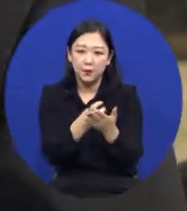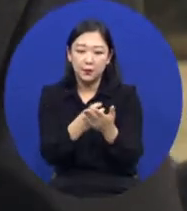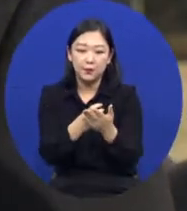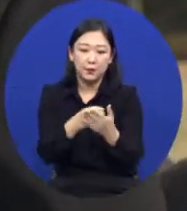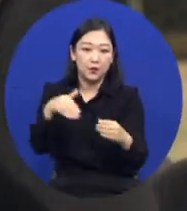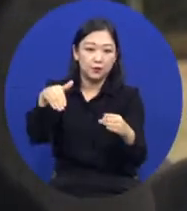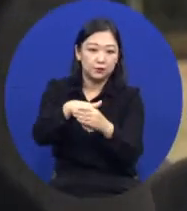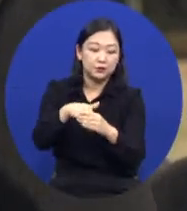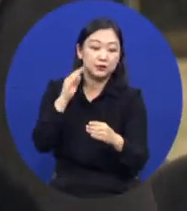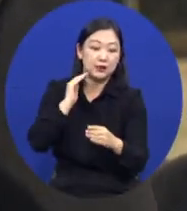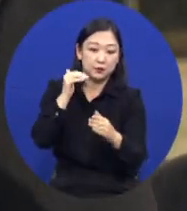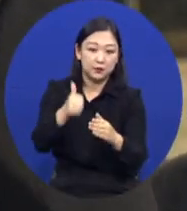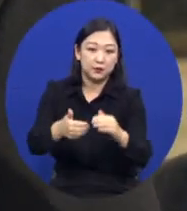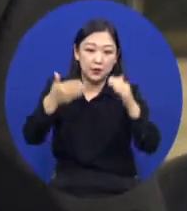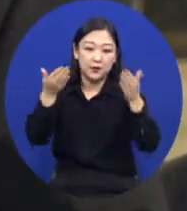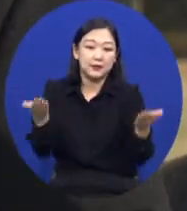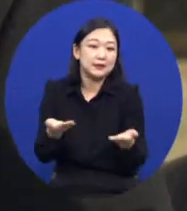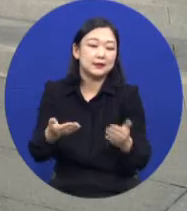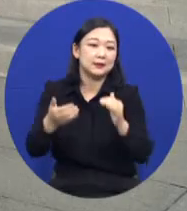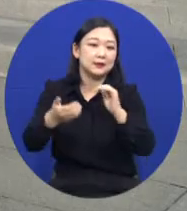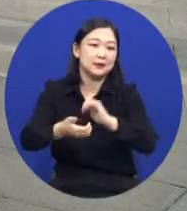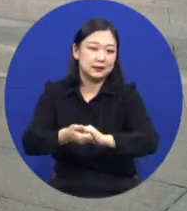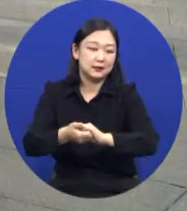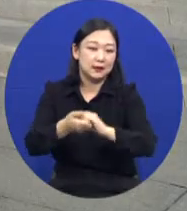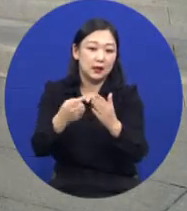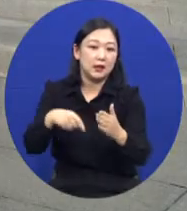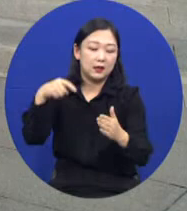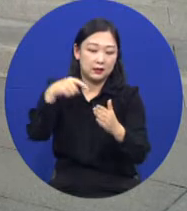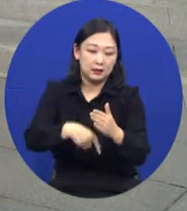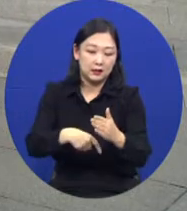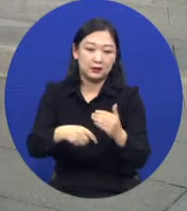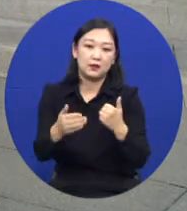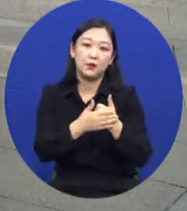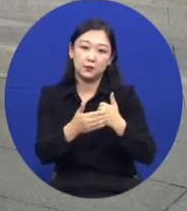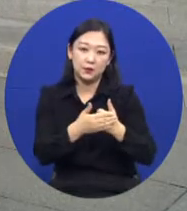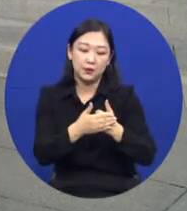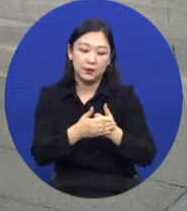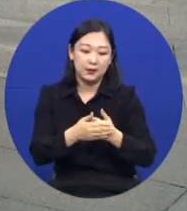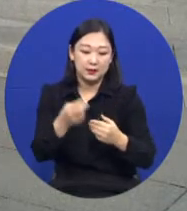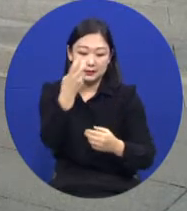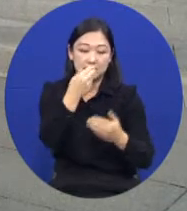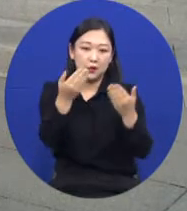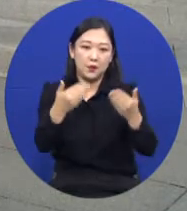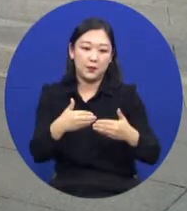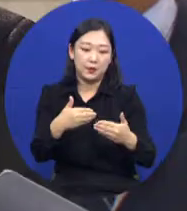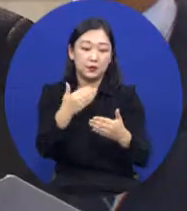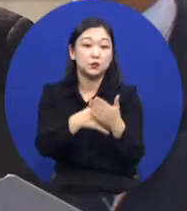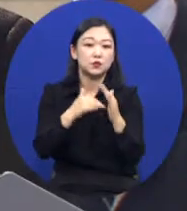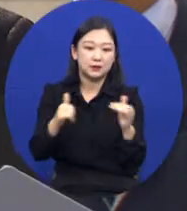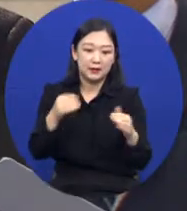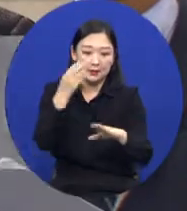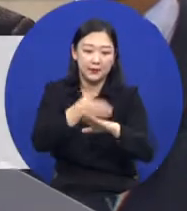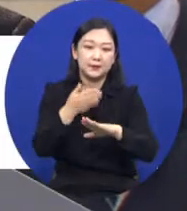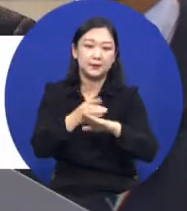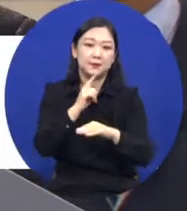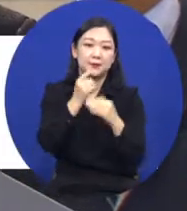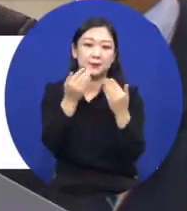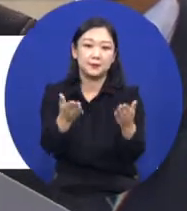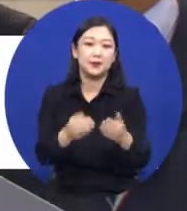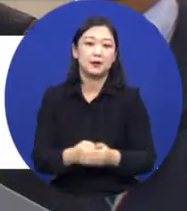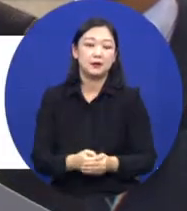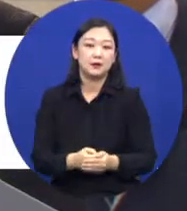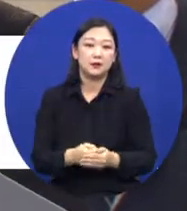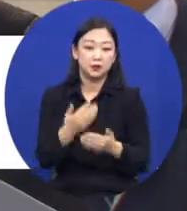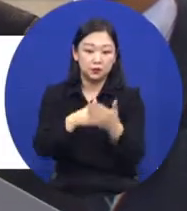재임 중에 순조롭게 진행될 수 있도록 협조하고 지켜봐준 유족들에게 감사하다 고 전했습니다 유족들 께서 큰